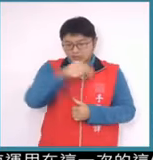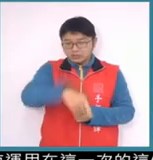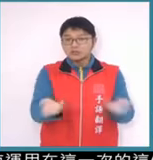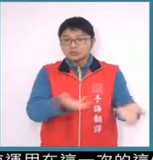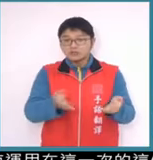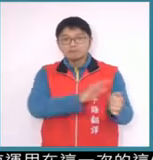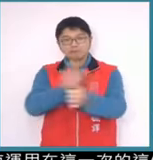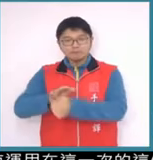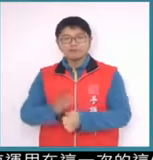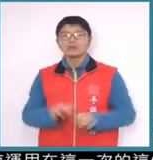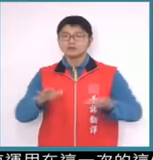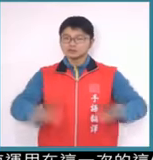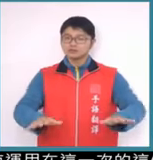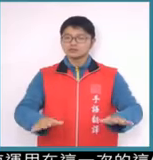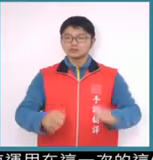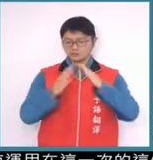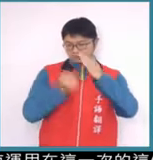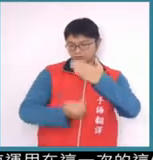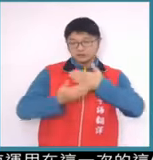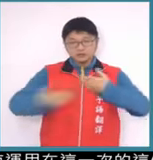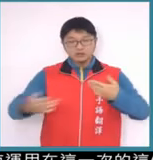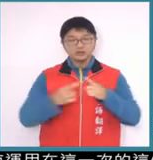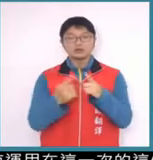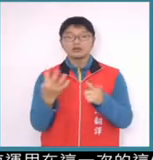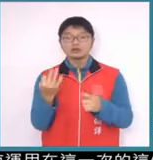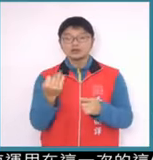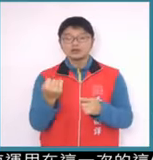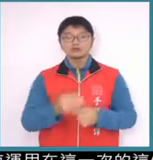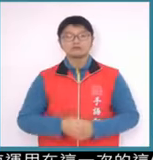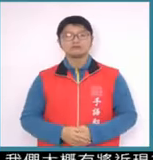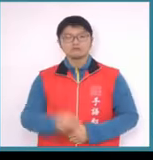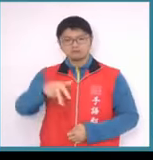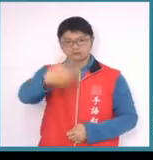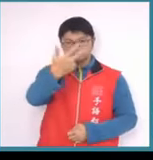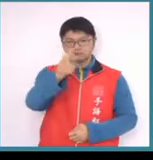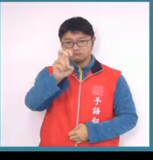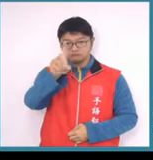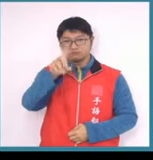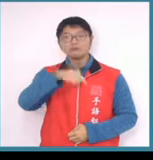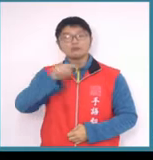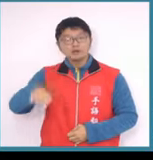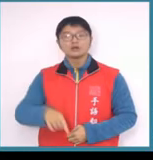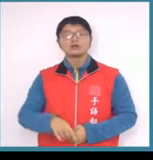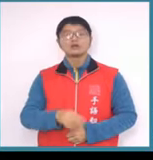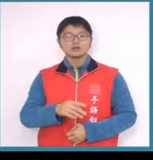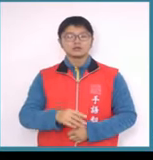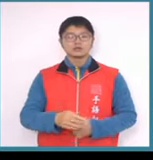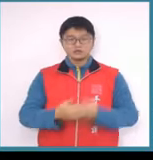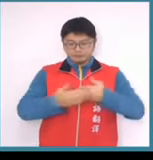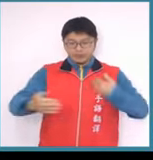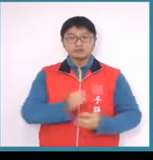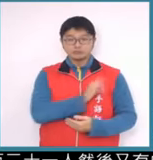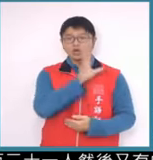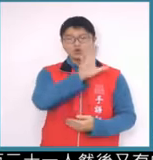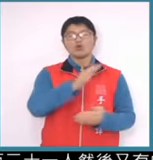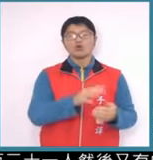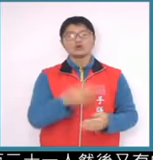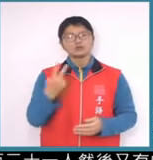近现在居隔的人数是在721人因为有的已经解隔，那大概有将